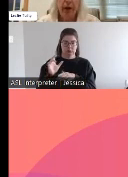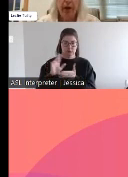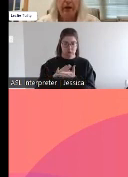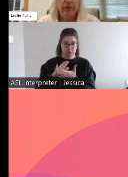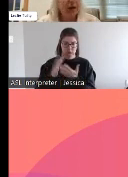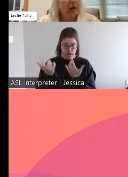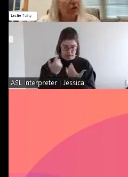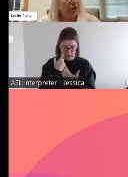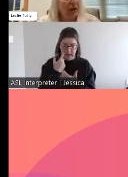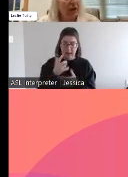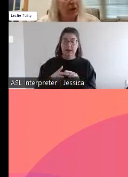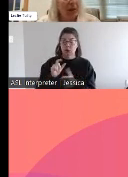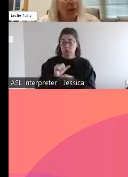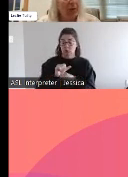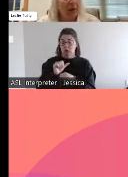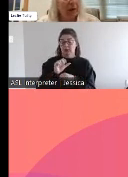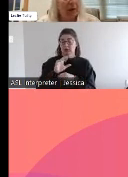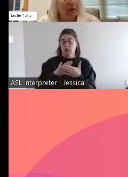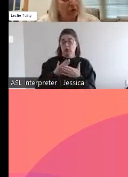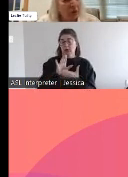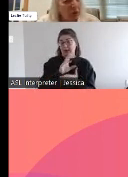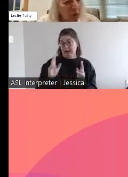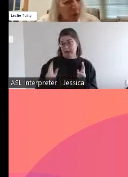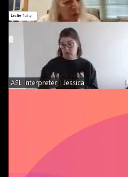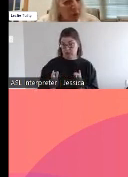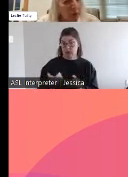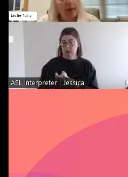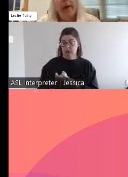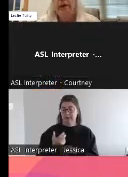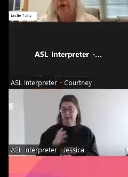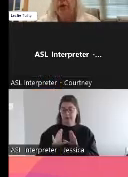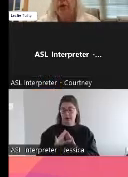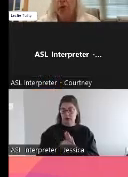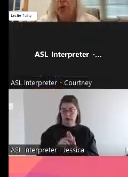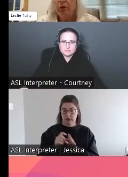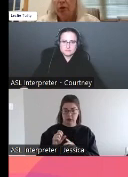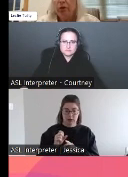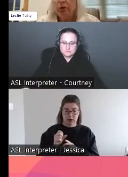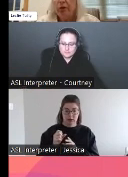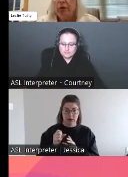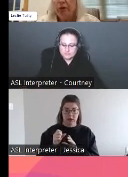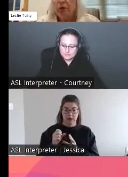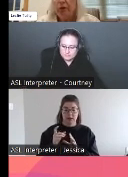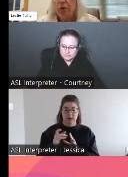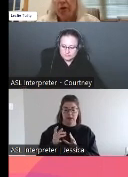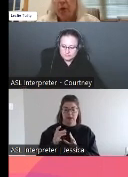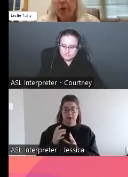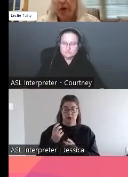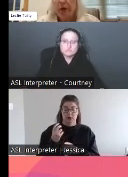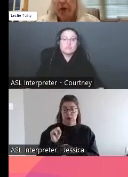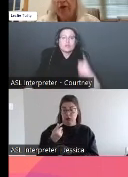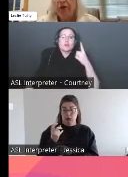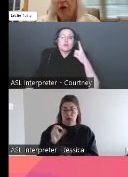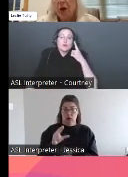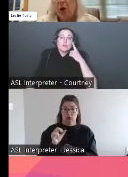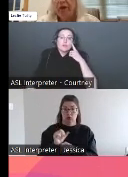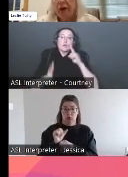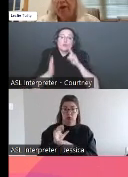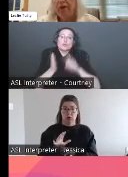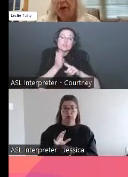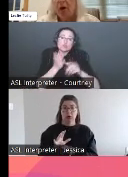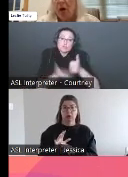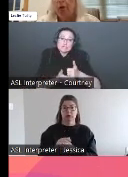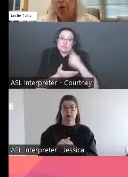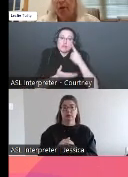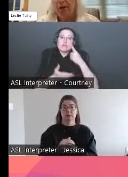Elle travaille à Calgary dans une agence communautaire parce qu'elle a cet antécédent d'assistante de